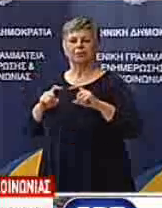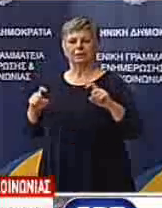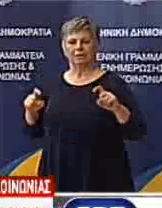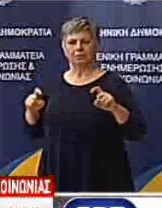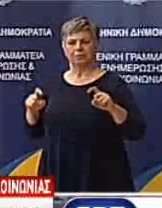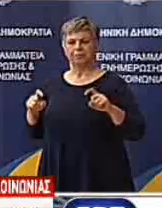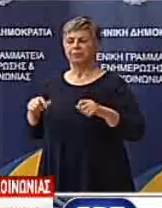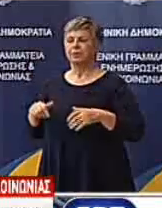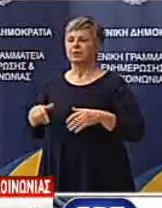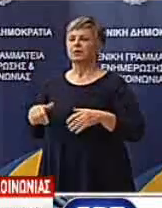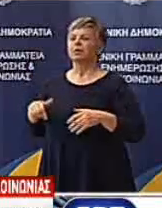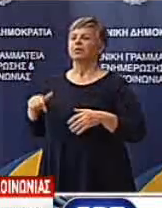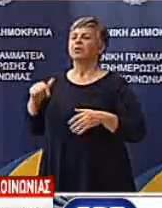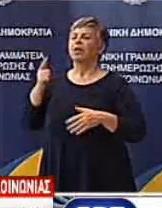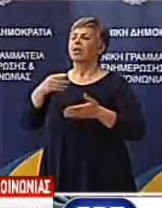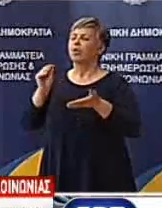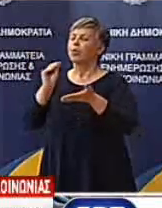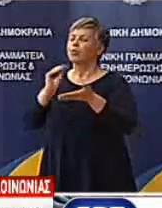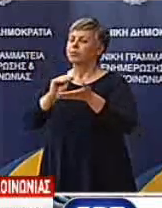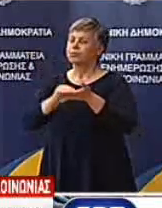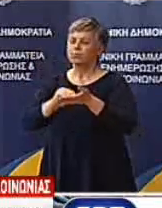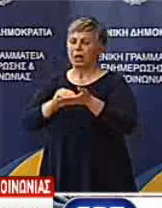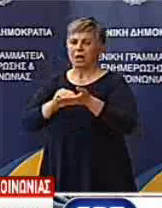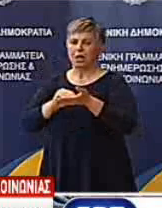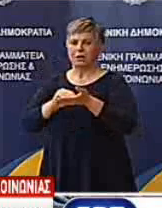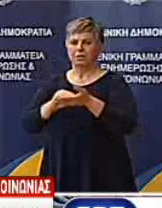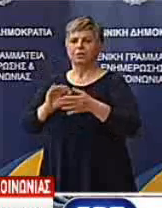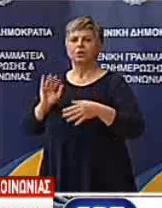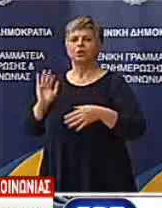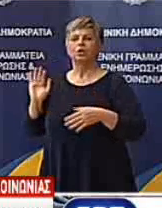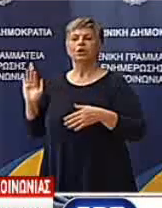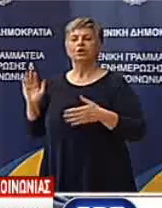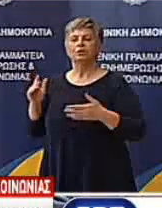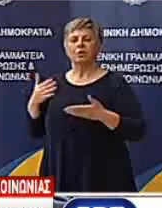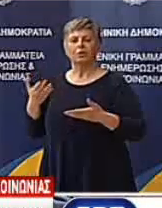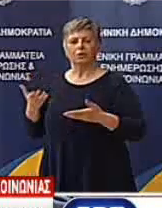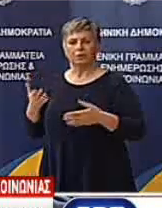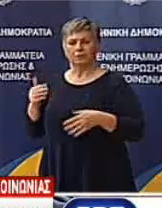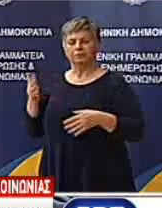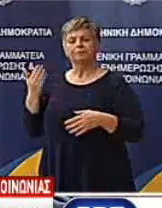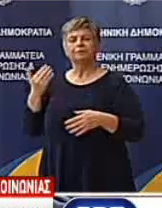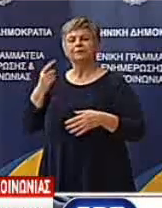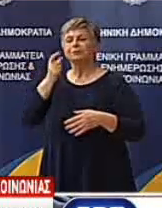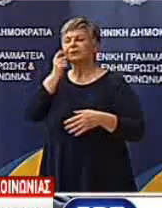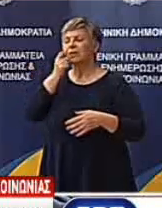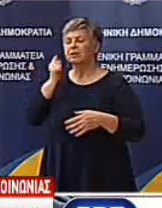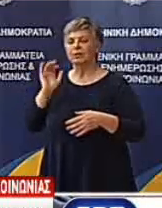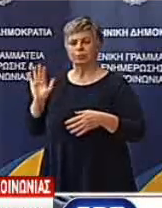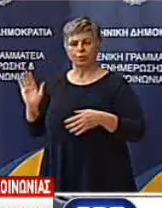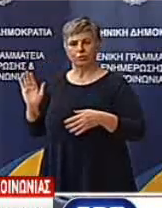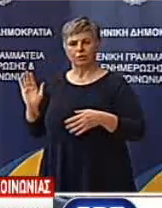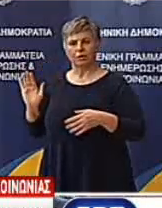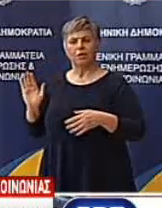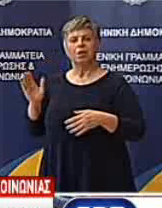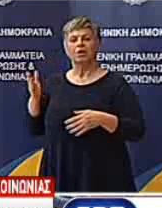μπορεί να δημιουργηθούν παρεξηγήσεις, επαναφέρω το ερώτημα λοιπόν, αν υπάρχουν ευθύνες στον κύριο, Αβρανόπουλο. Εγώ θα ήθελα να ρωτήσω κάτι